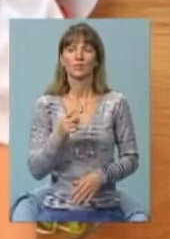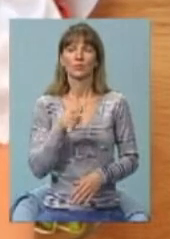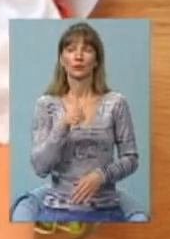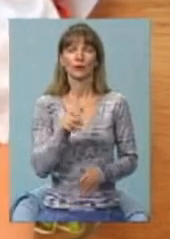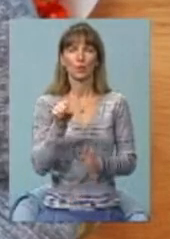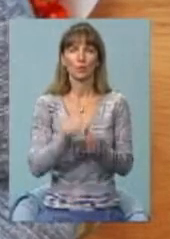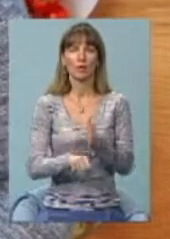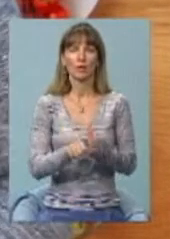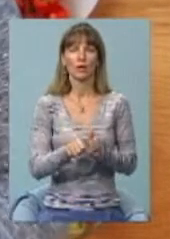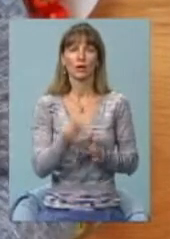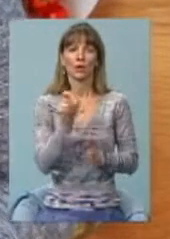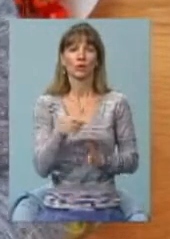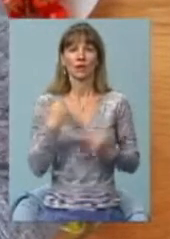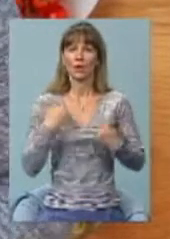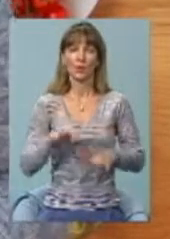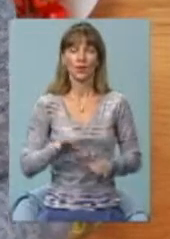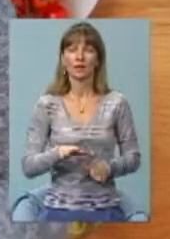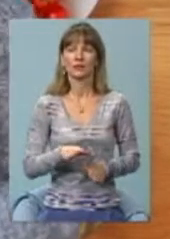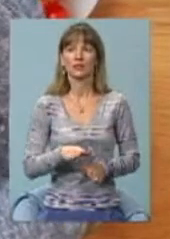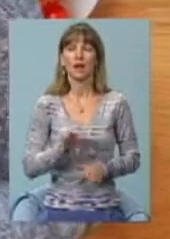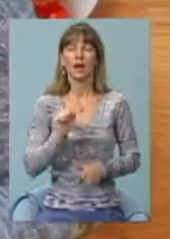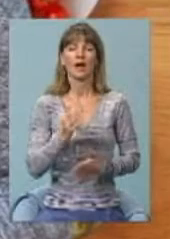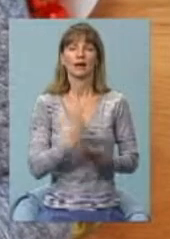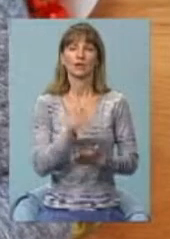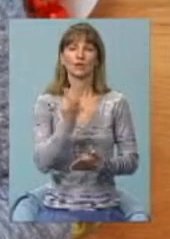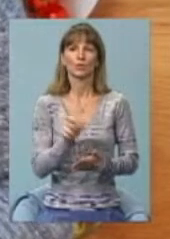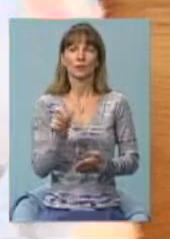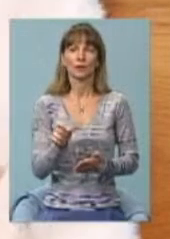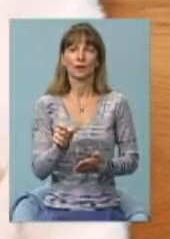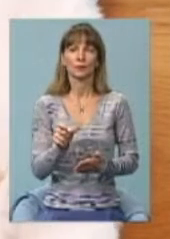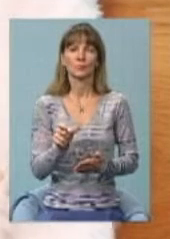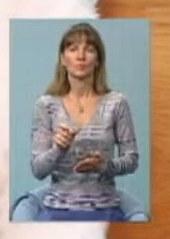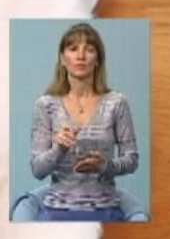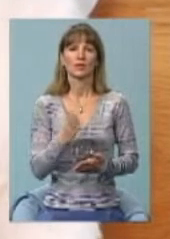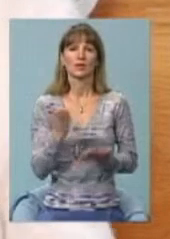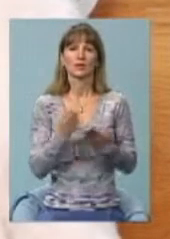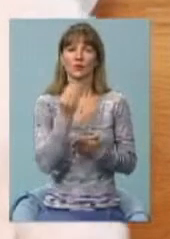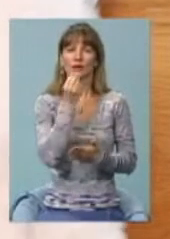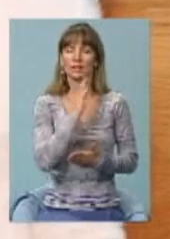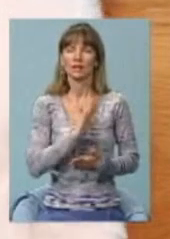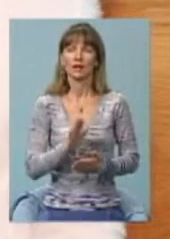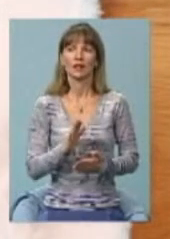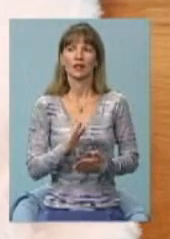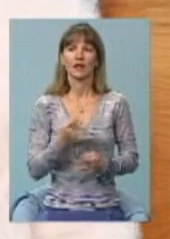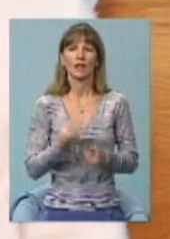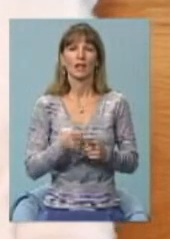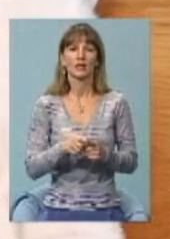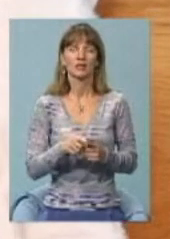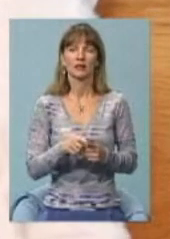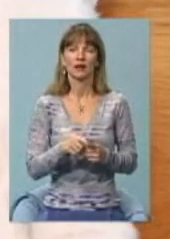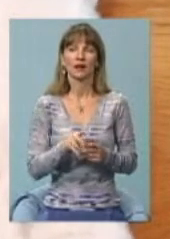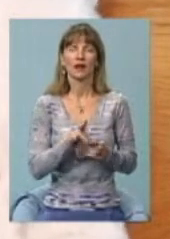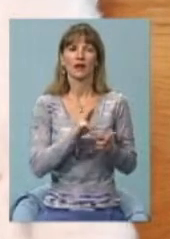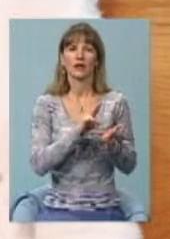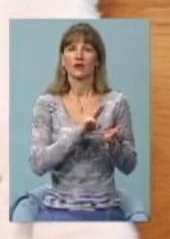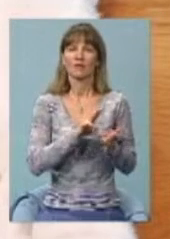животных убивали. А есть люди, которые не едят. Это иногда вредно, потому что человеку